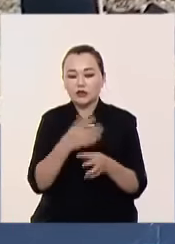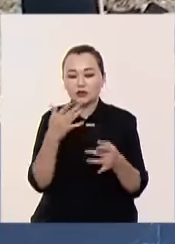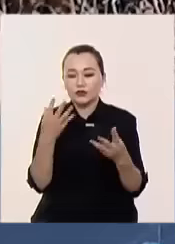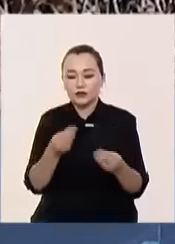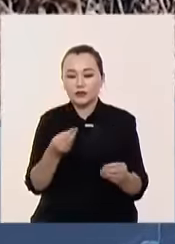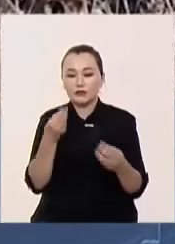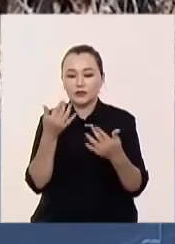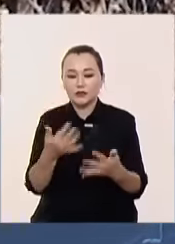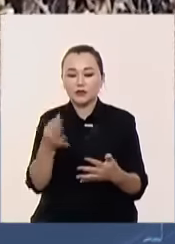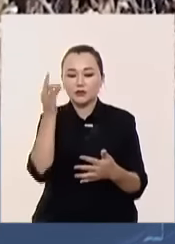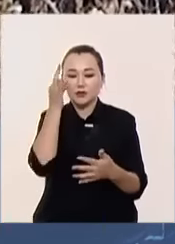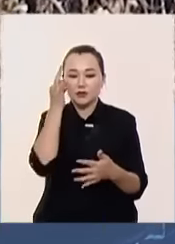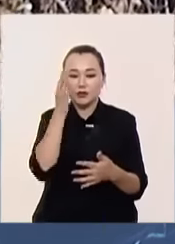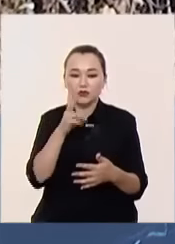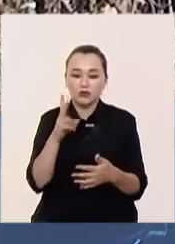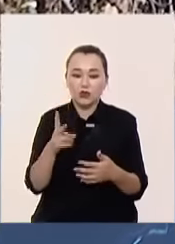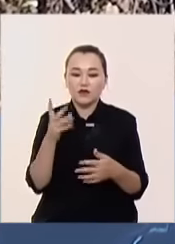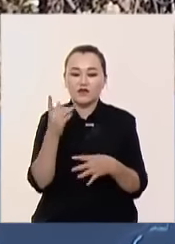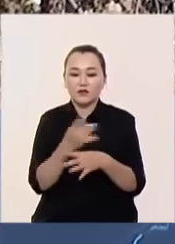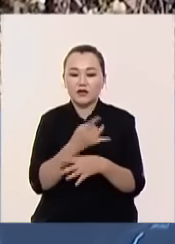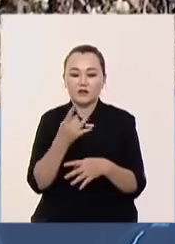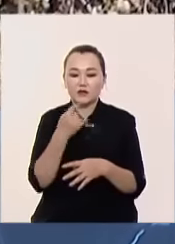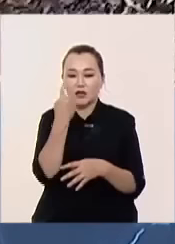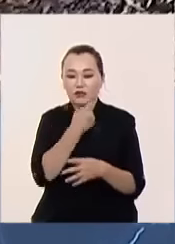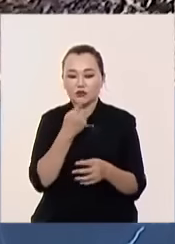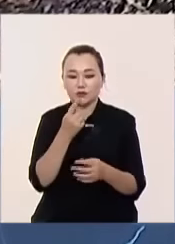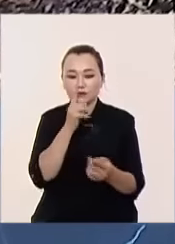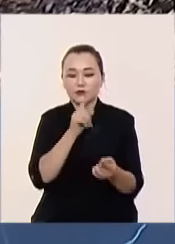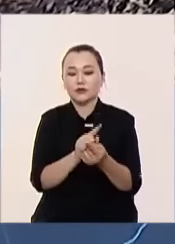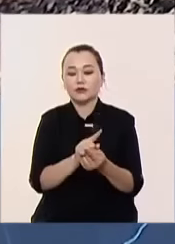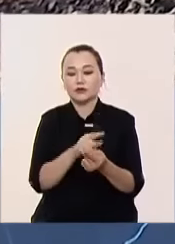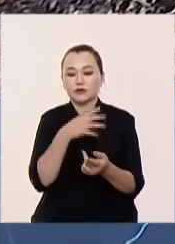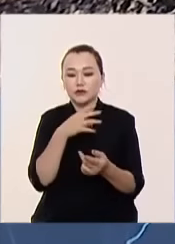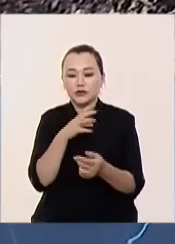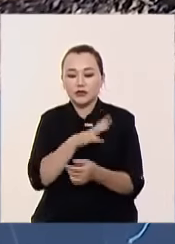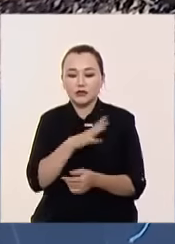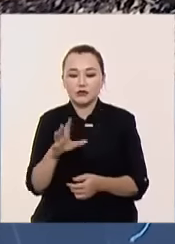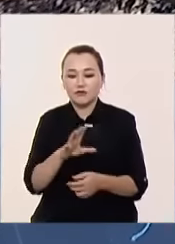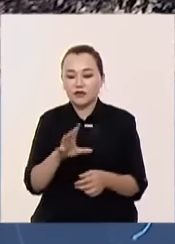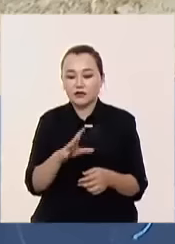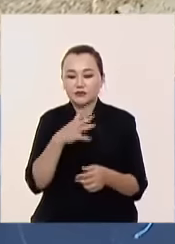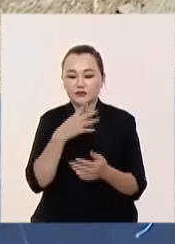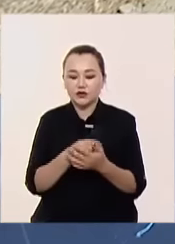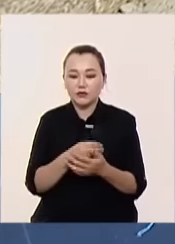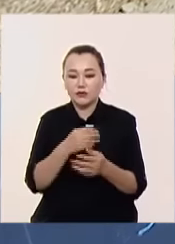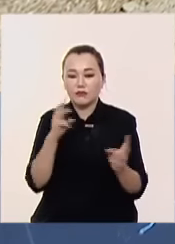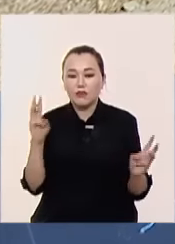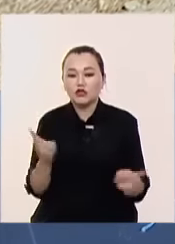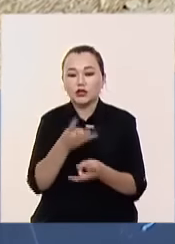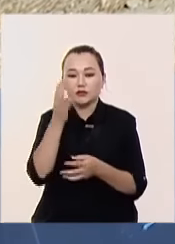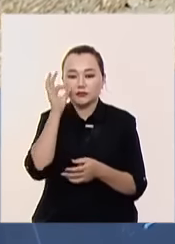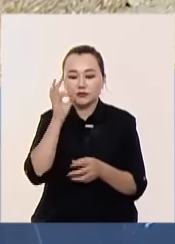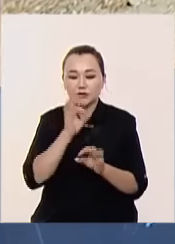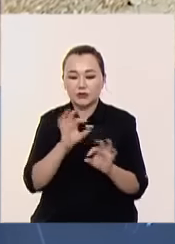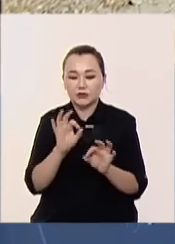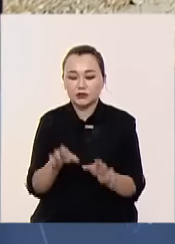потребуется и о чем вспоминают те, кто первым лицом к лицу столкнулся с небывалым по своему размаху пожаром, расскажут